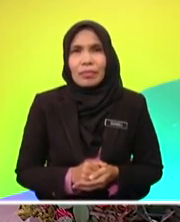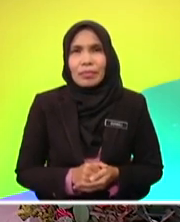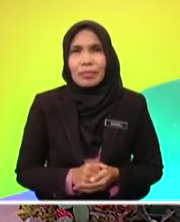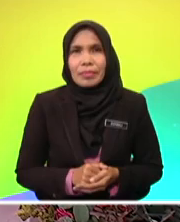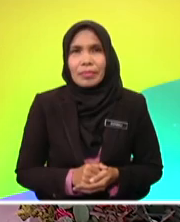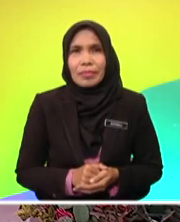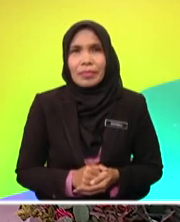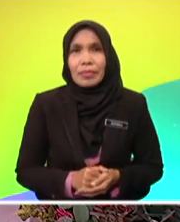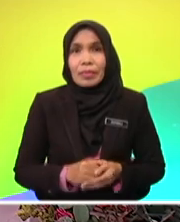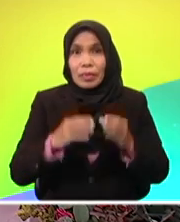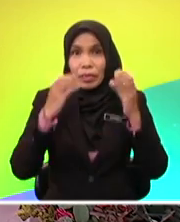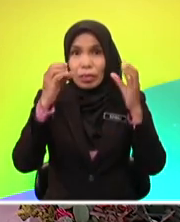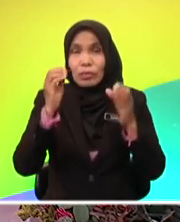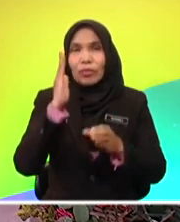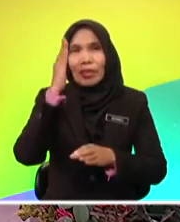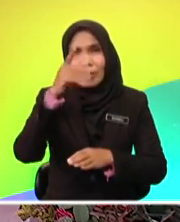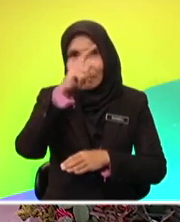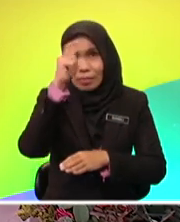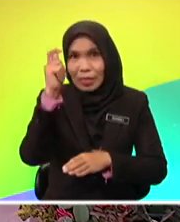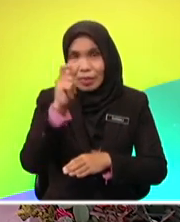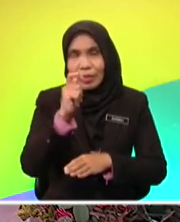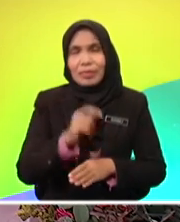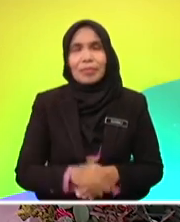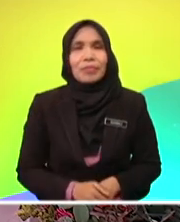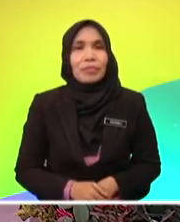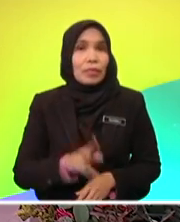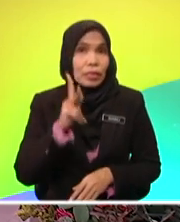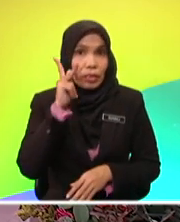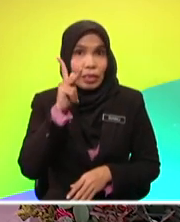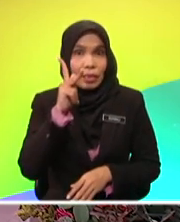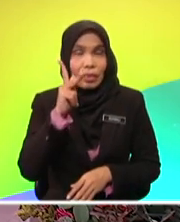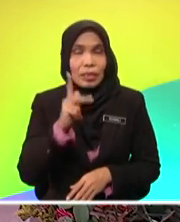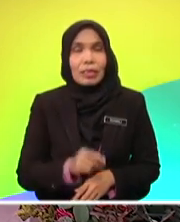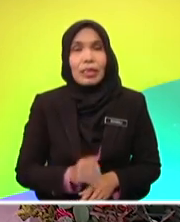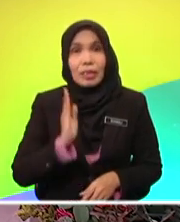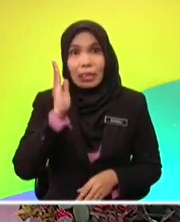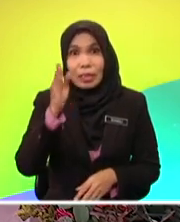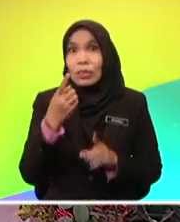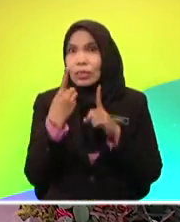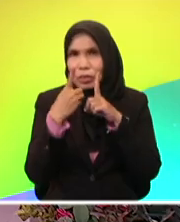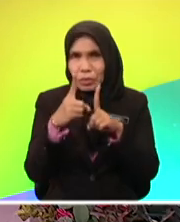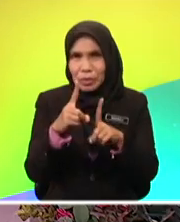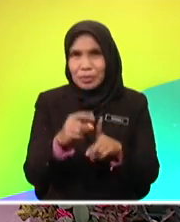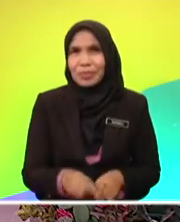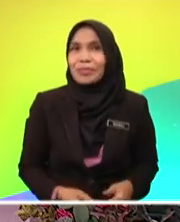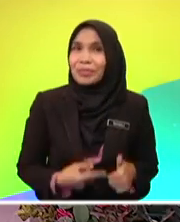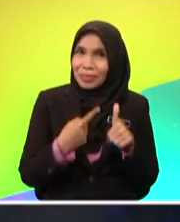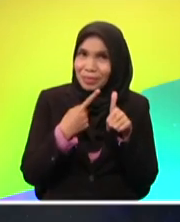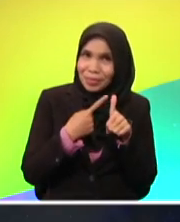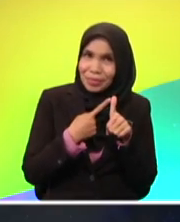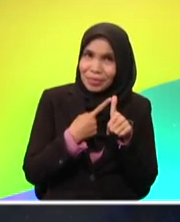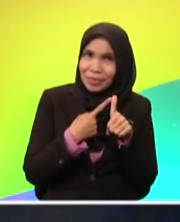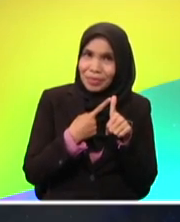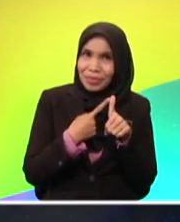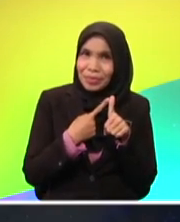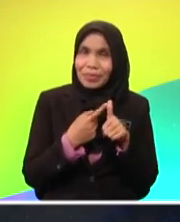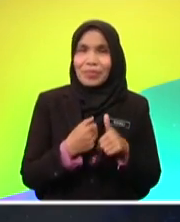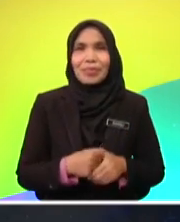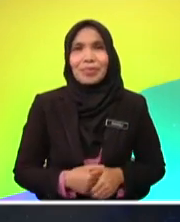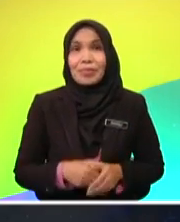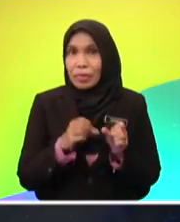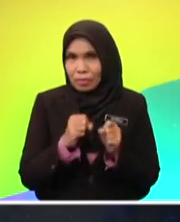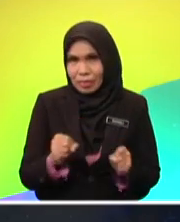benda yang soalan cikgu tanya dan Kak Rina teka benda apa. Okey, pertama. Ready Kak Rina? Bersedia